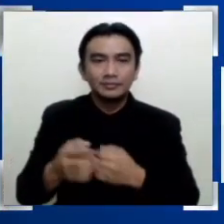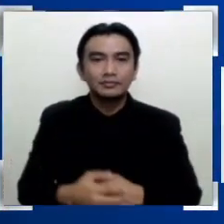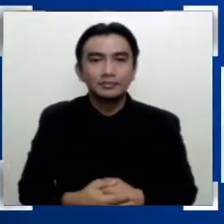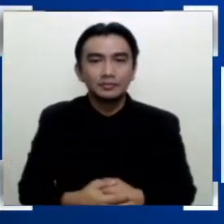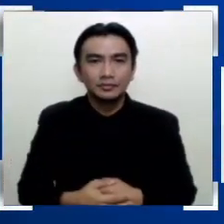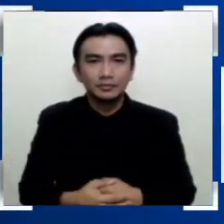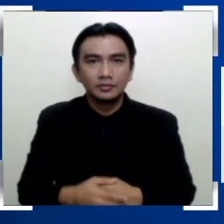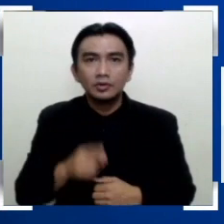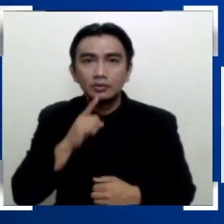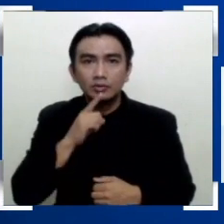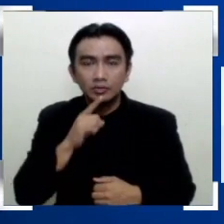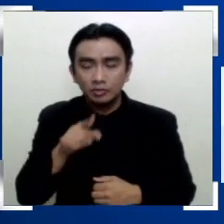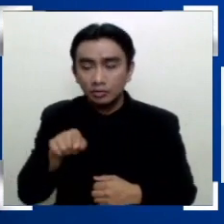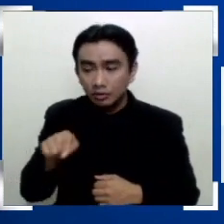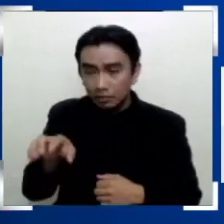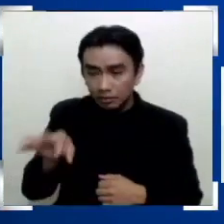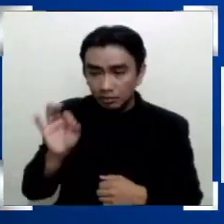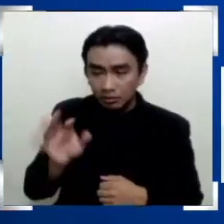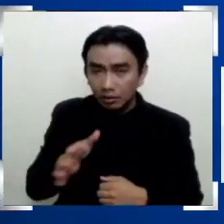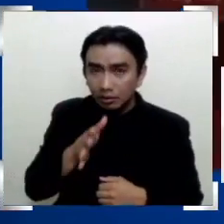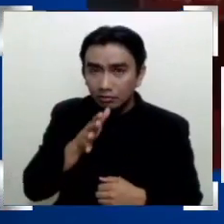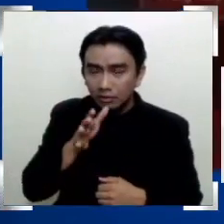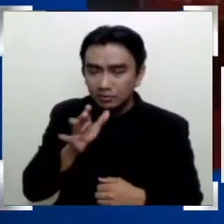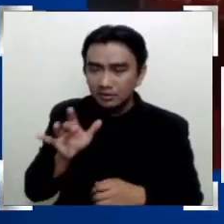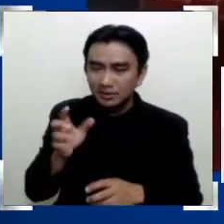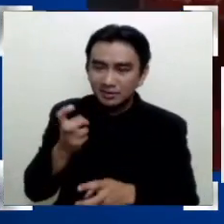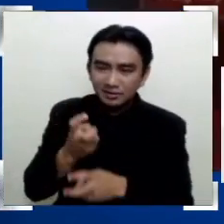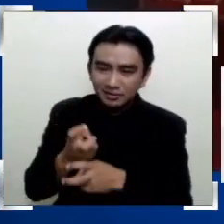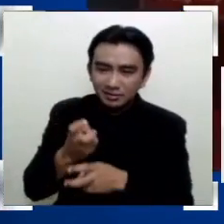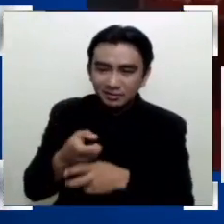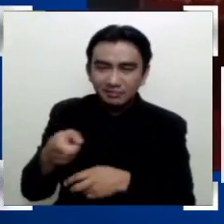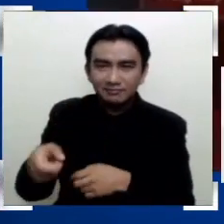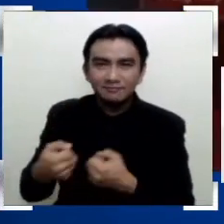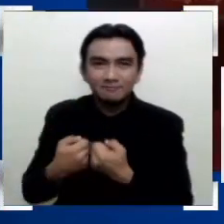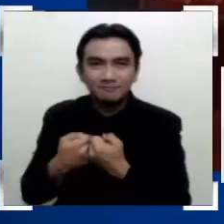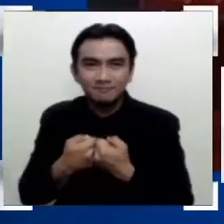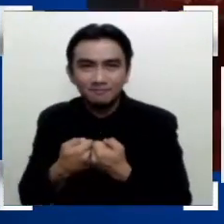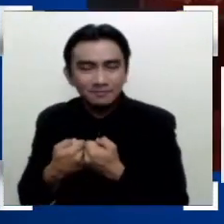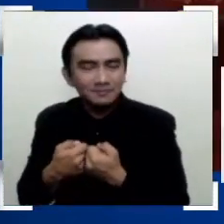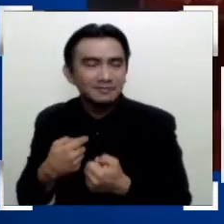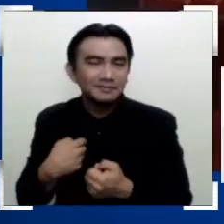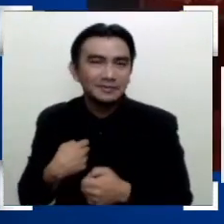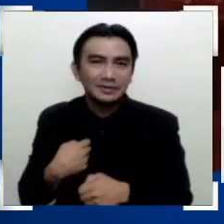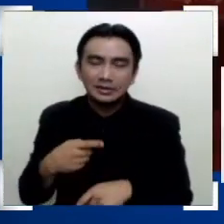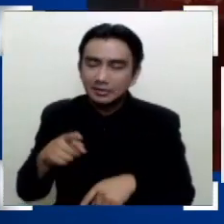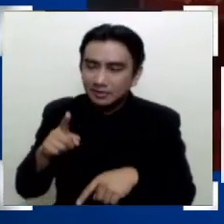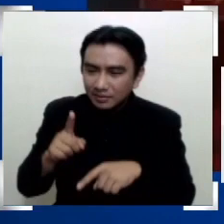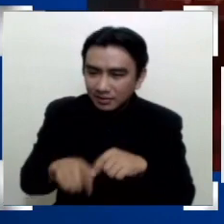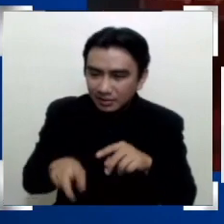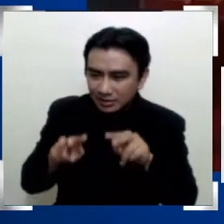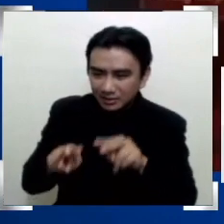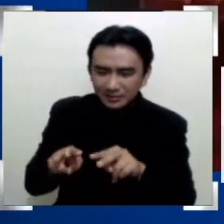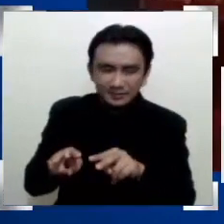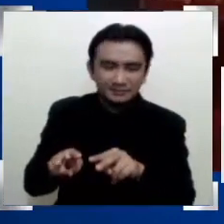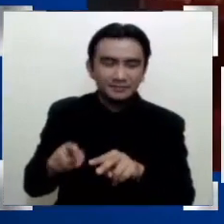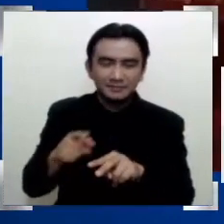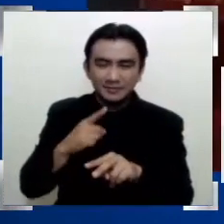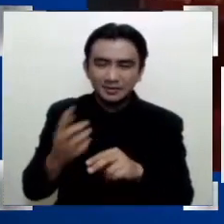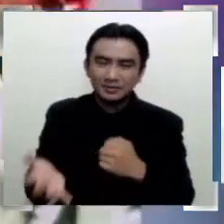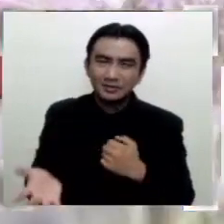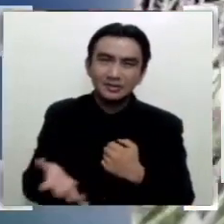hirap lang makita yung mahal mo sa buhay na nagkakaganon. Hindi ko kaya. Parang nadudurog lang talaga yung puso